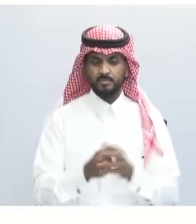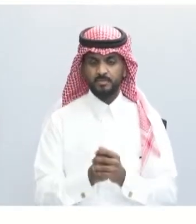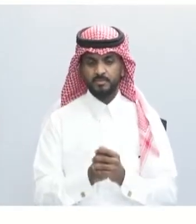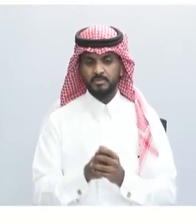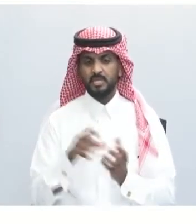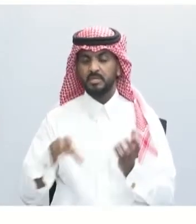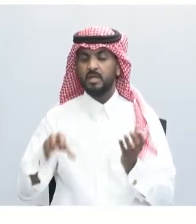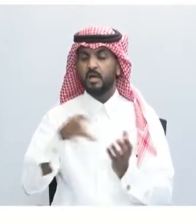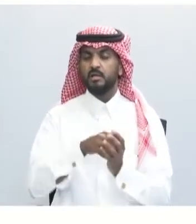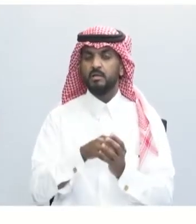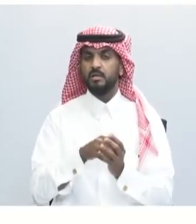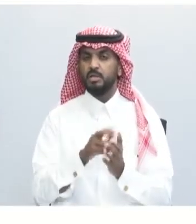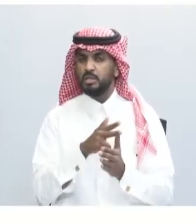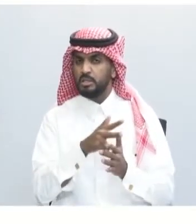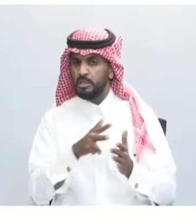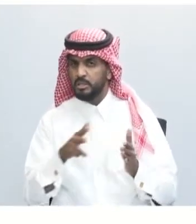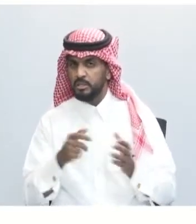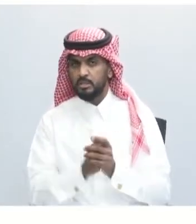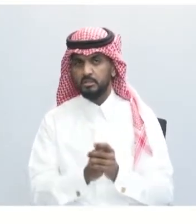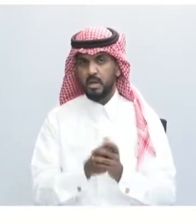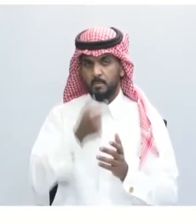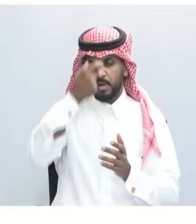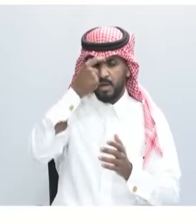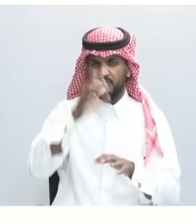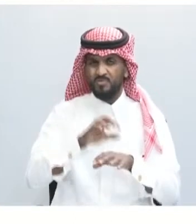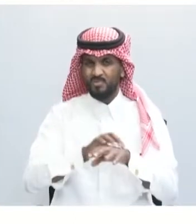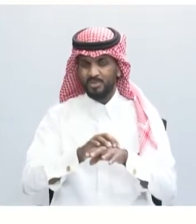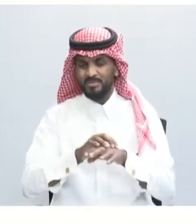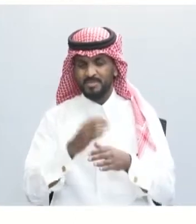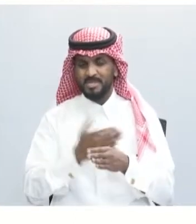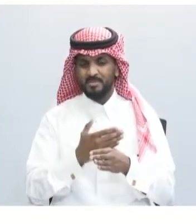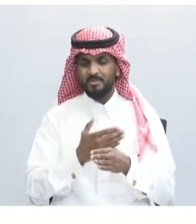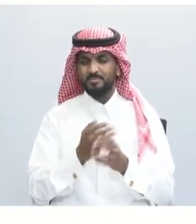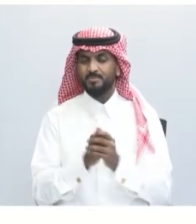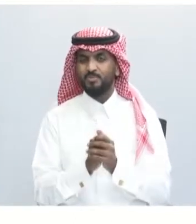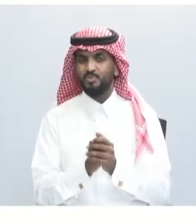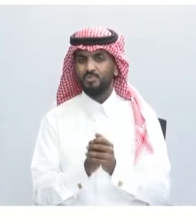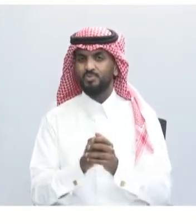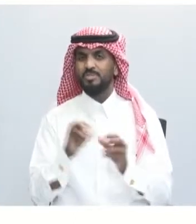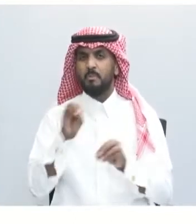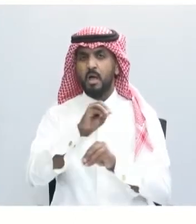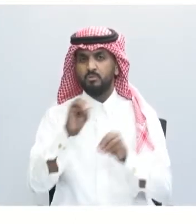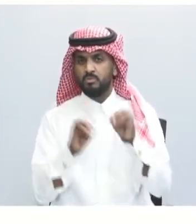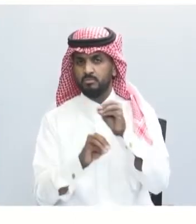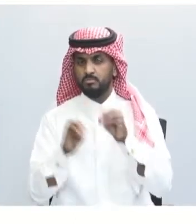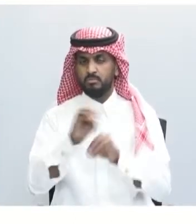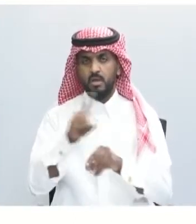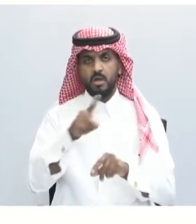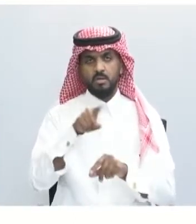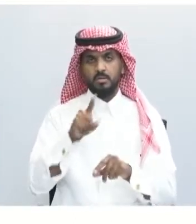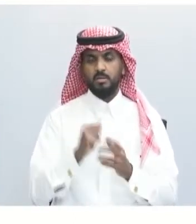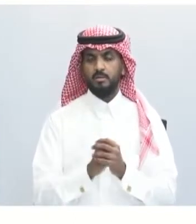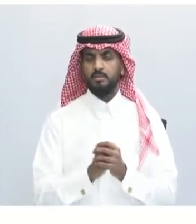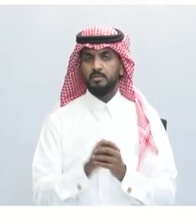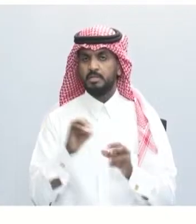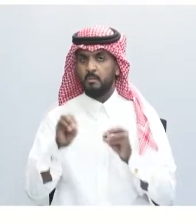تنتقل العديد من الامراض المعديه بسبب تبادل الادوات الشخصيه وهذا خطا